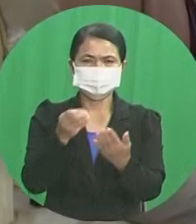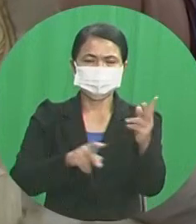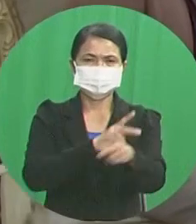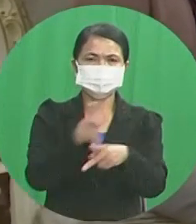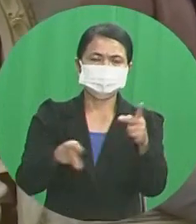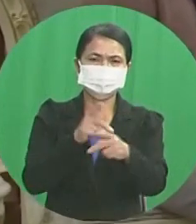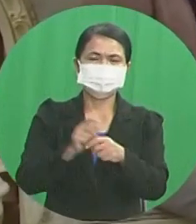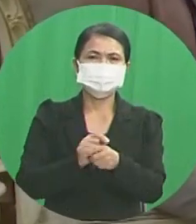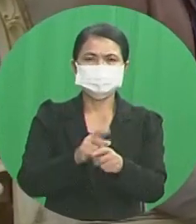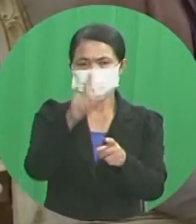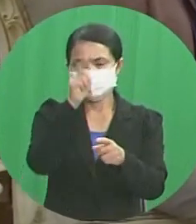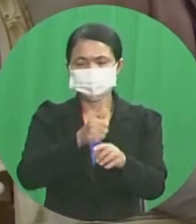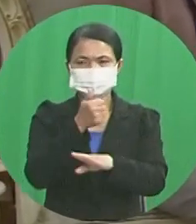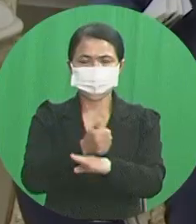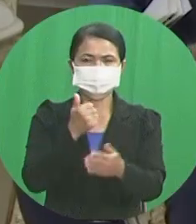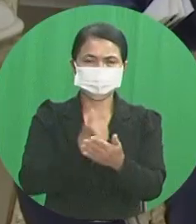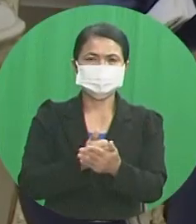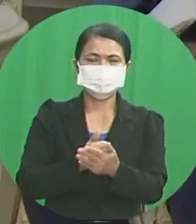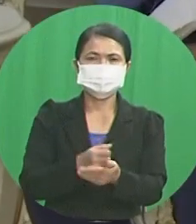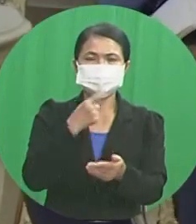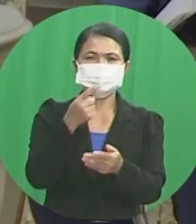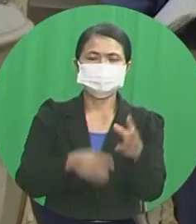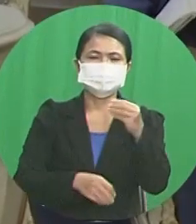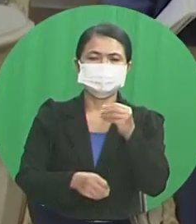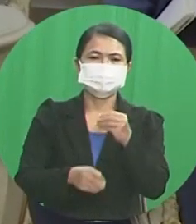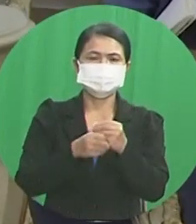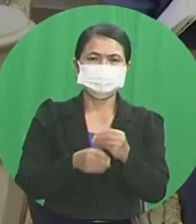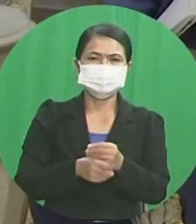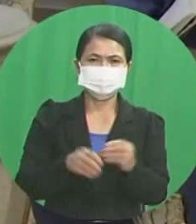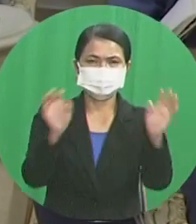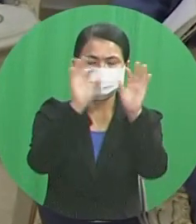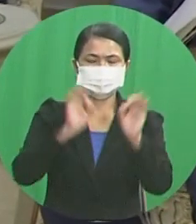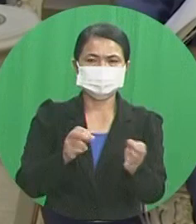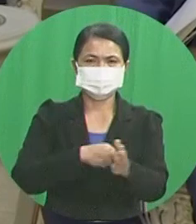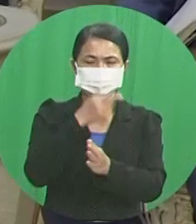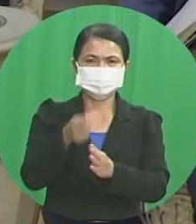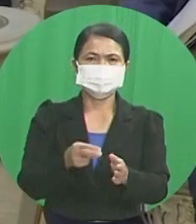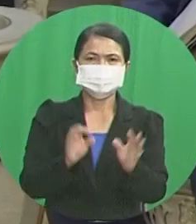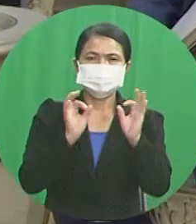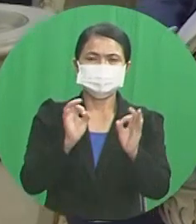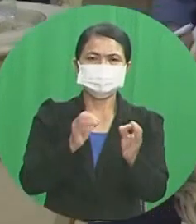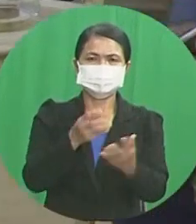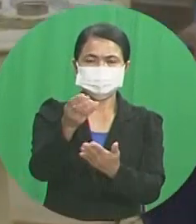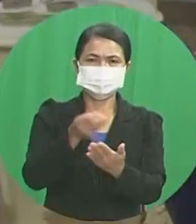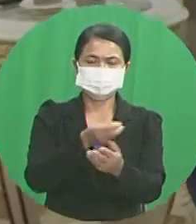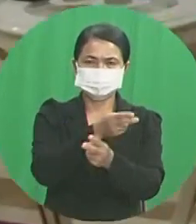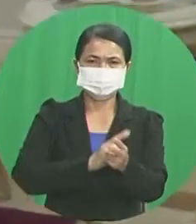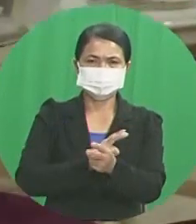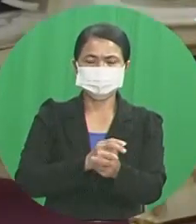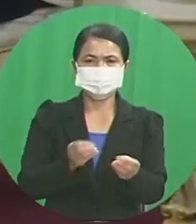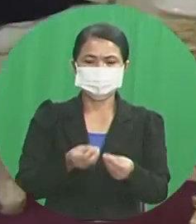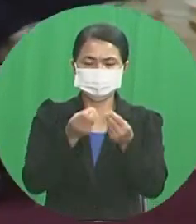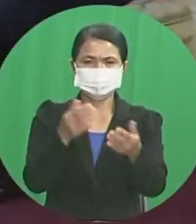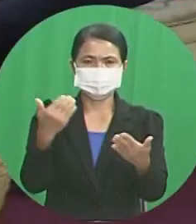ធារណៈដោយលោកជំទាវឯកអគ្គរដ្ឋទូតបានជម្រាបបន្ថែមថាក្របខ័ណ្ឌលទ្ធផលនៃកិច្ចព្រមព្រៀងហិរញ្ញប្បទានឥតសំណ